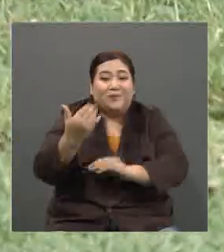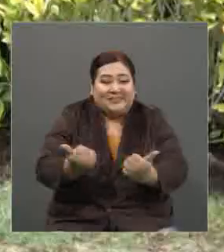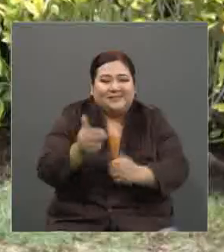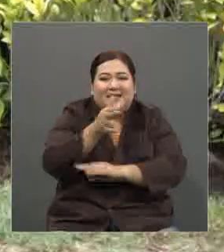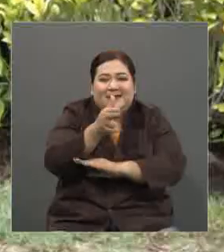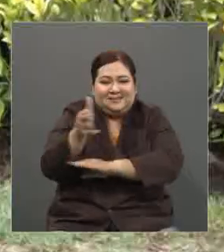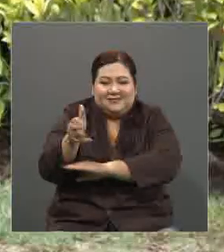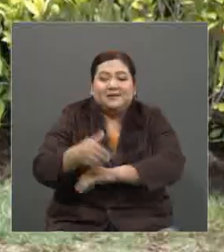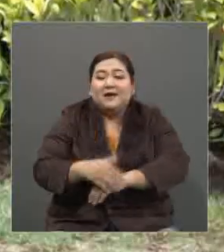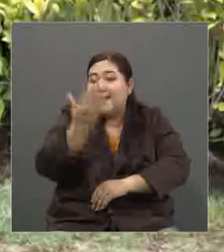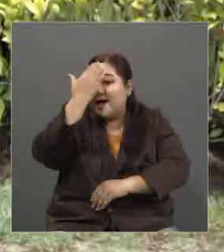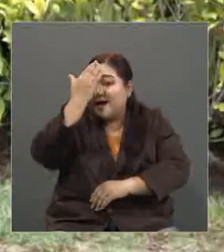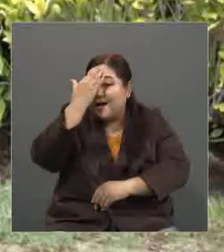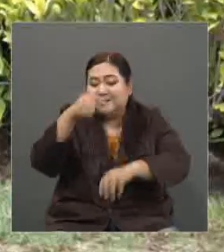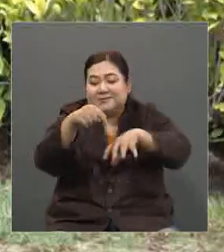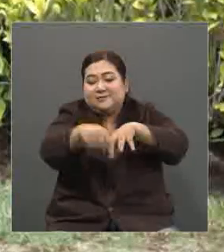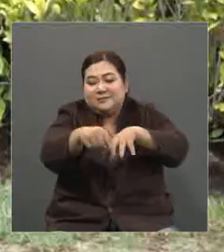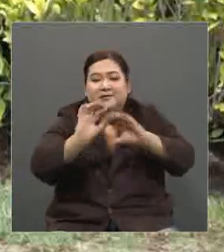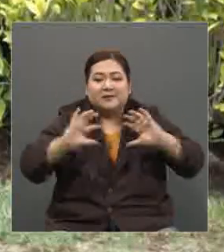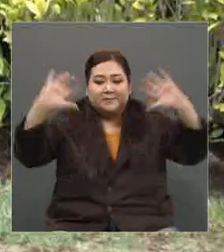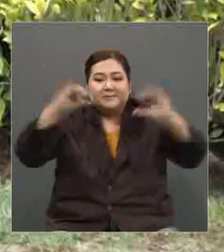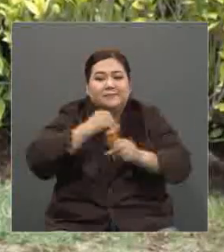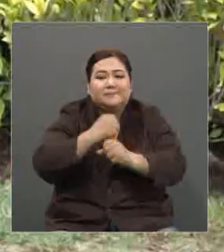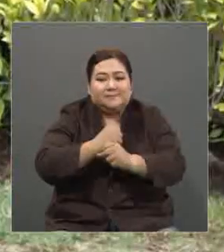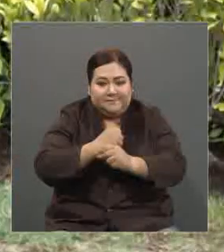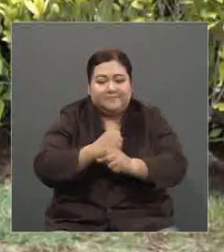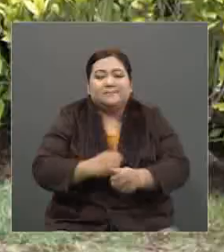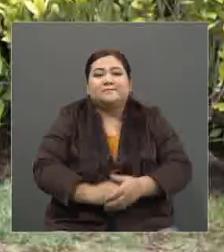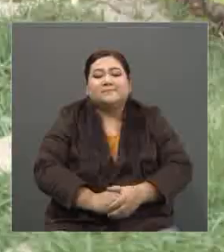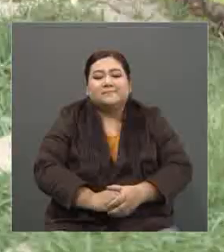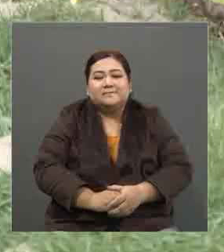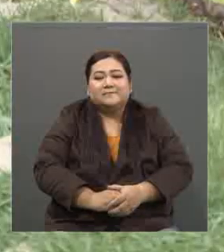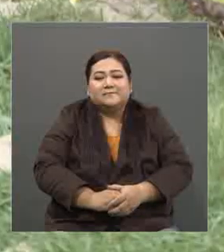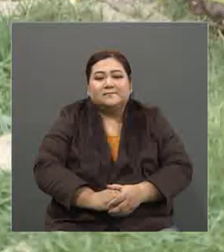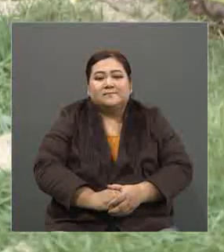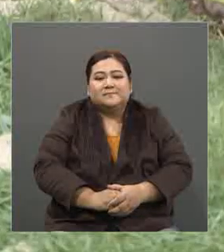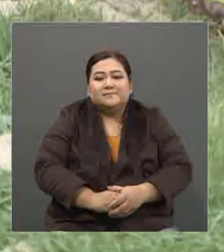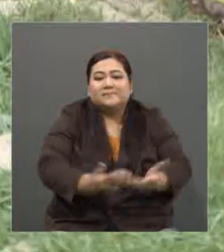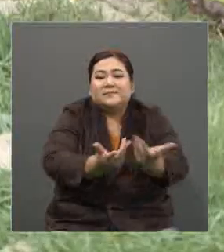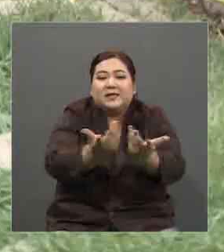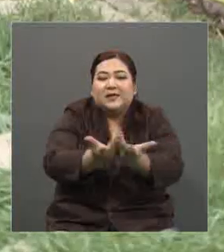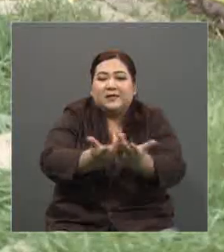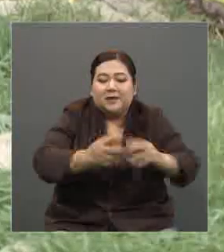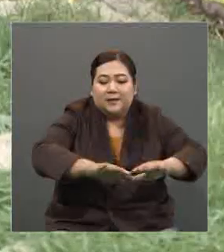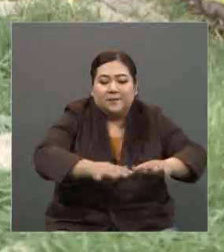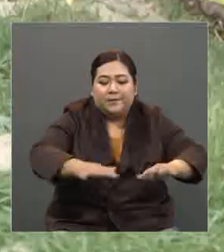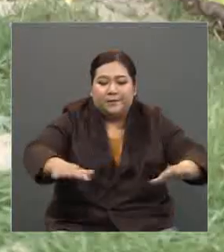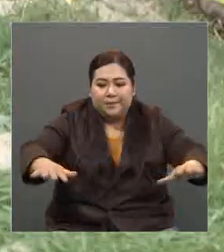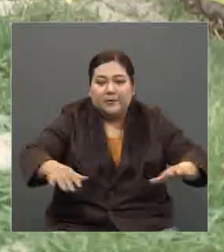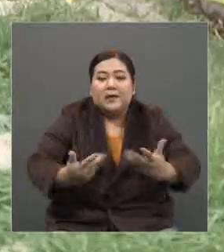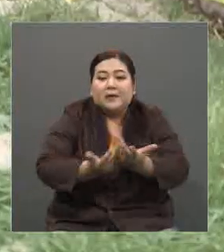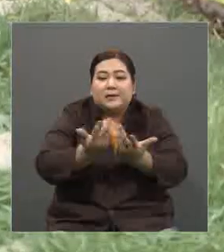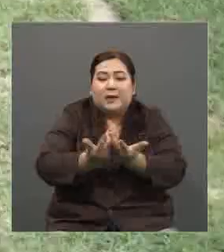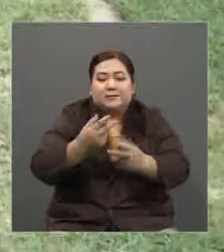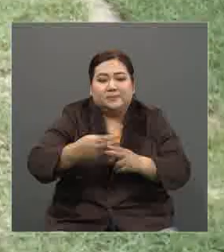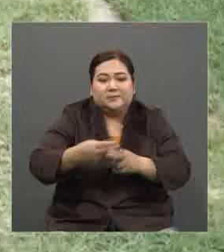นามญ่า บริเวณด้านหน้าตึกไย คู่ฟ้าธรเนีบรัฐบาลมีการปูญ่า พัสพลัมให่